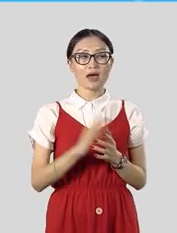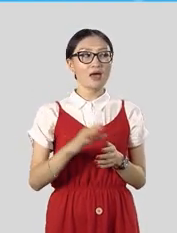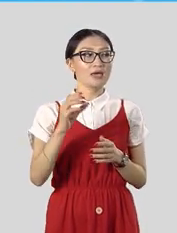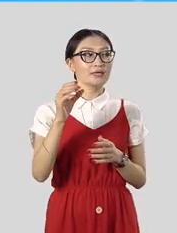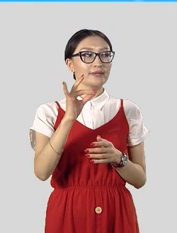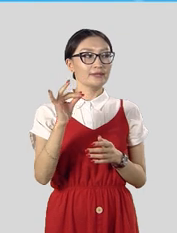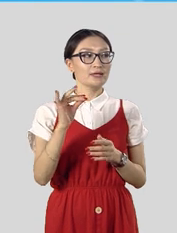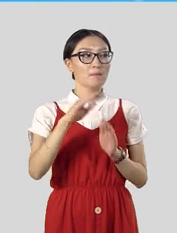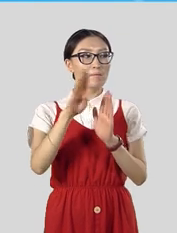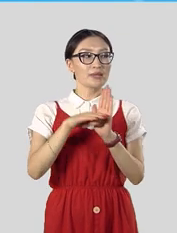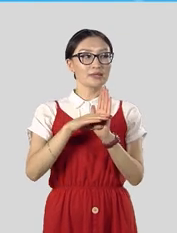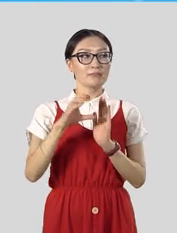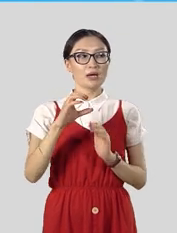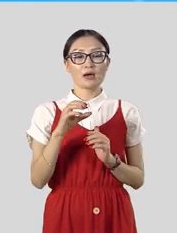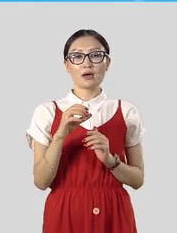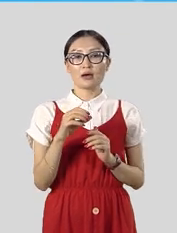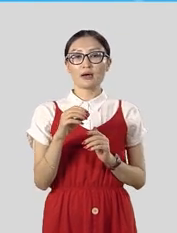гребневики.